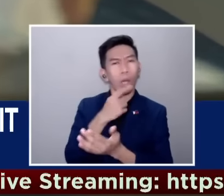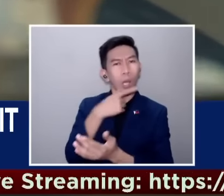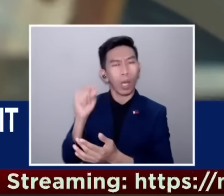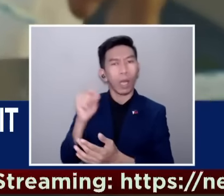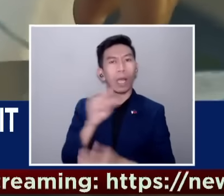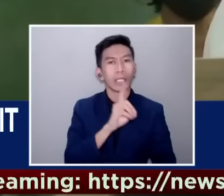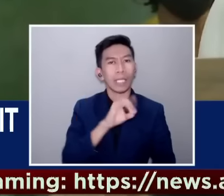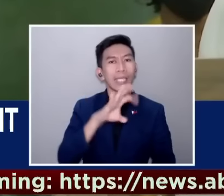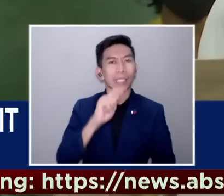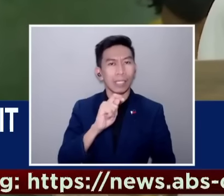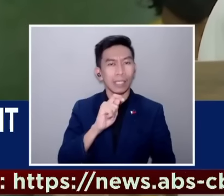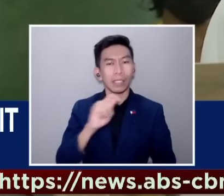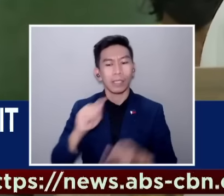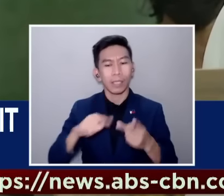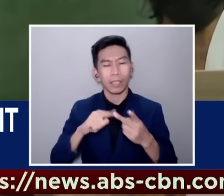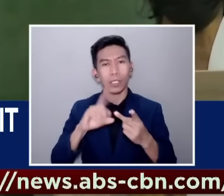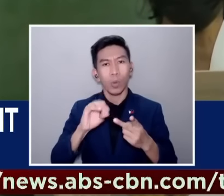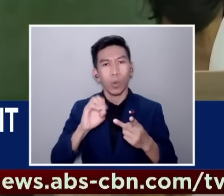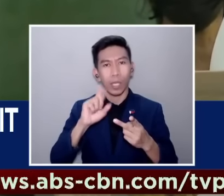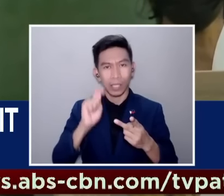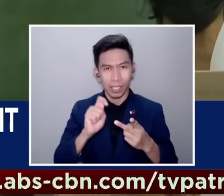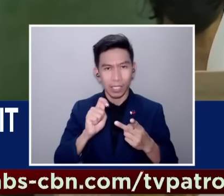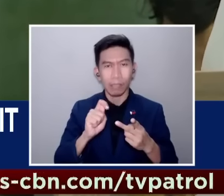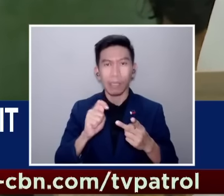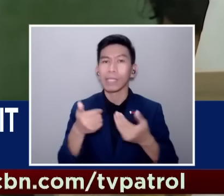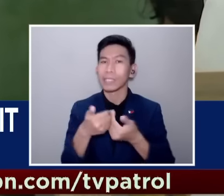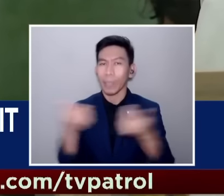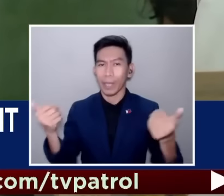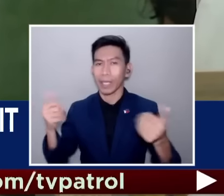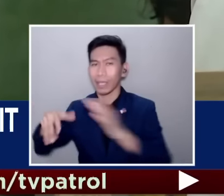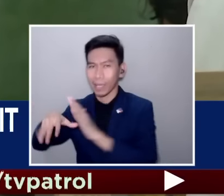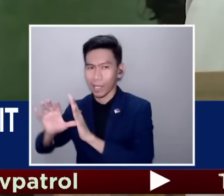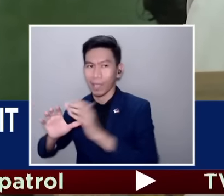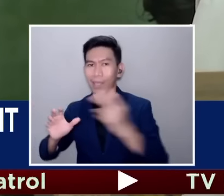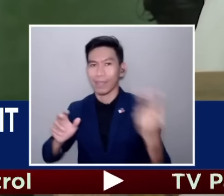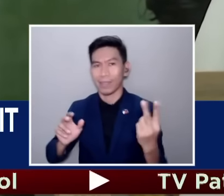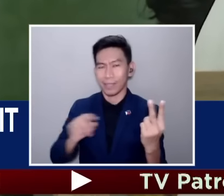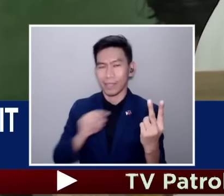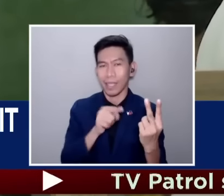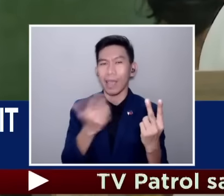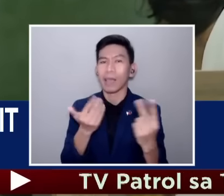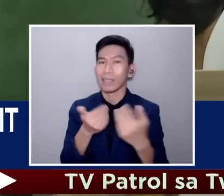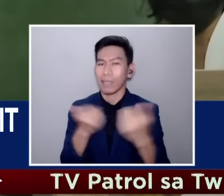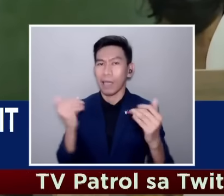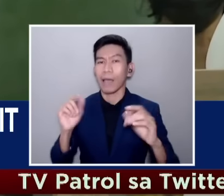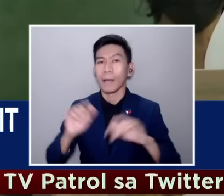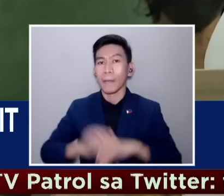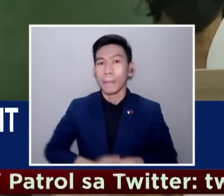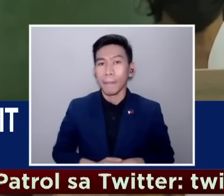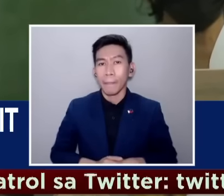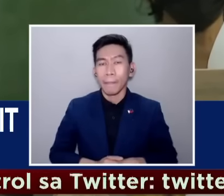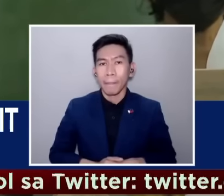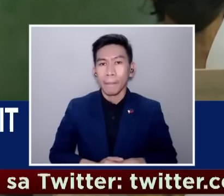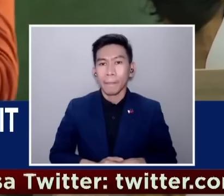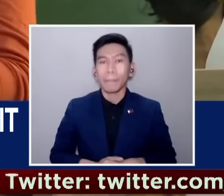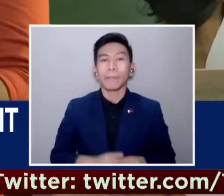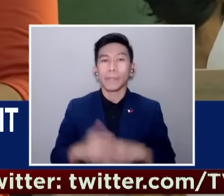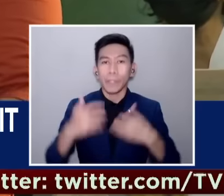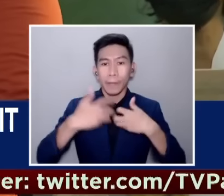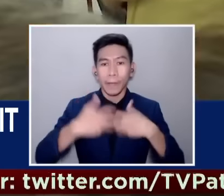DOST. Hindi po ito mga tauhan ng Commission Election. Yung po yung pagkakaiba ng dalawa. At the same time, yung po mga iba natin mga makina,